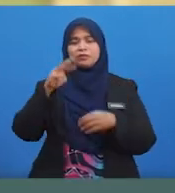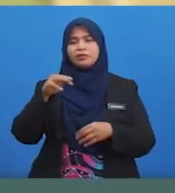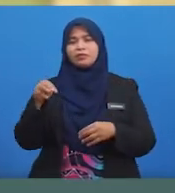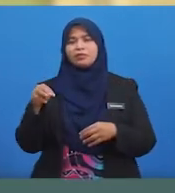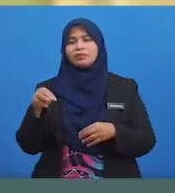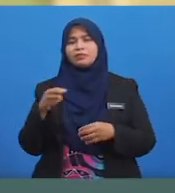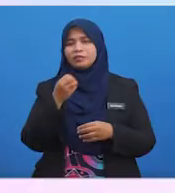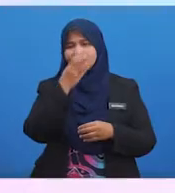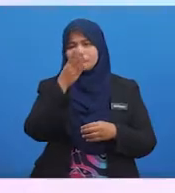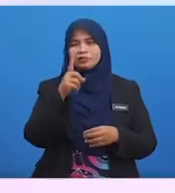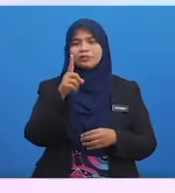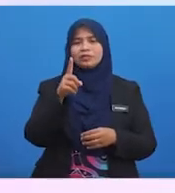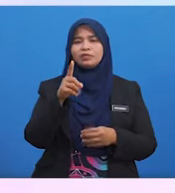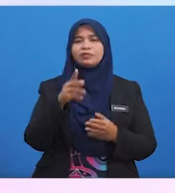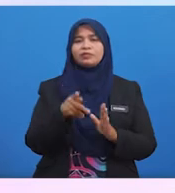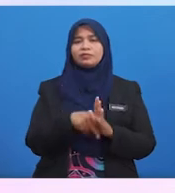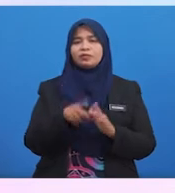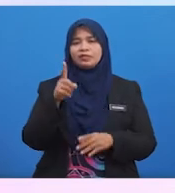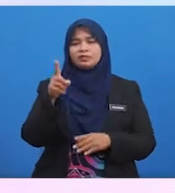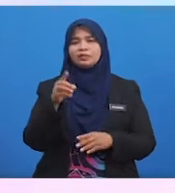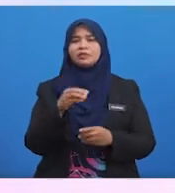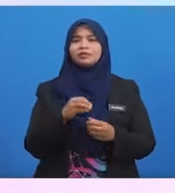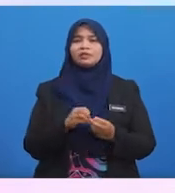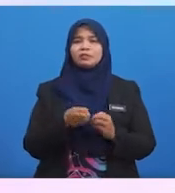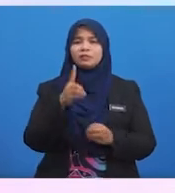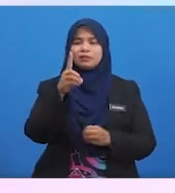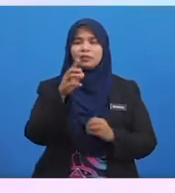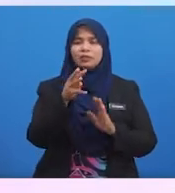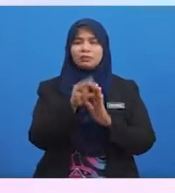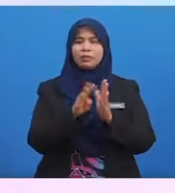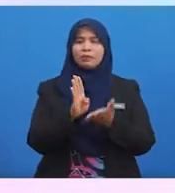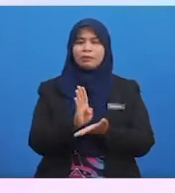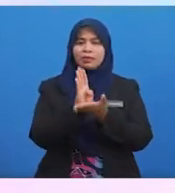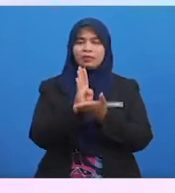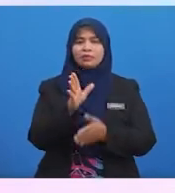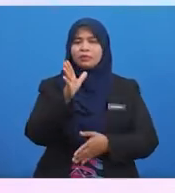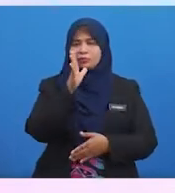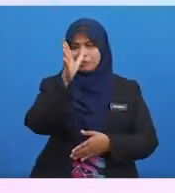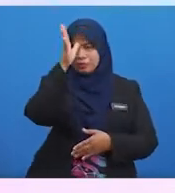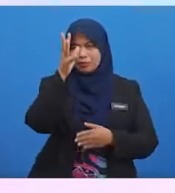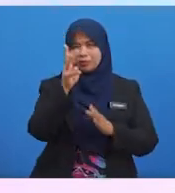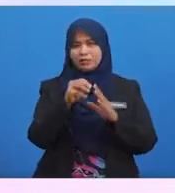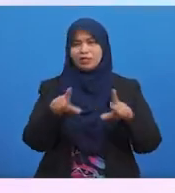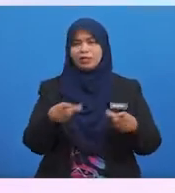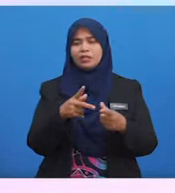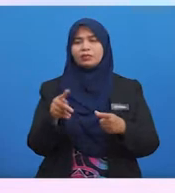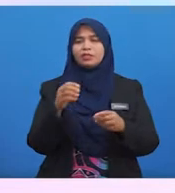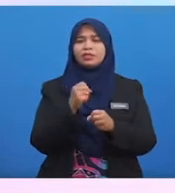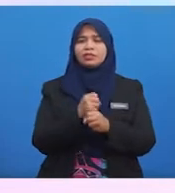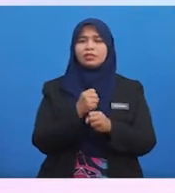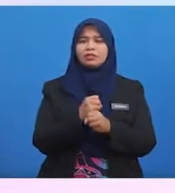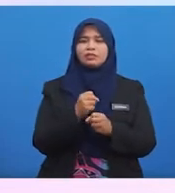satu persatu pertama membantu ibu Bapa melakukan kejer Umah kedua